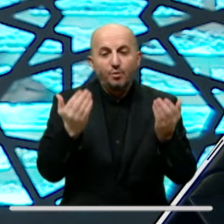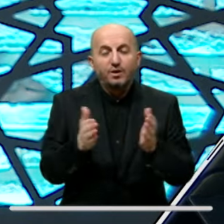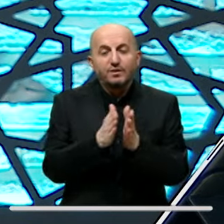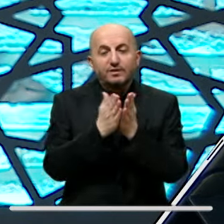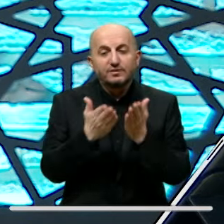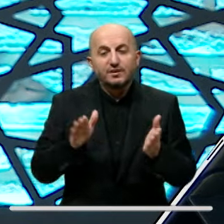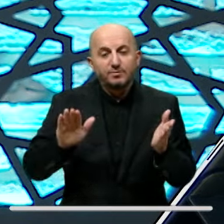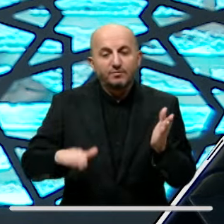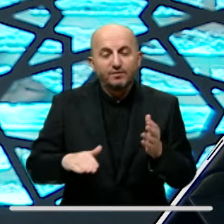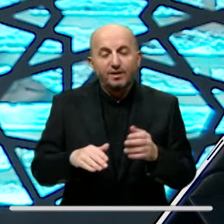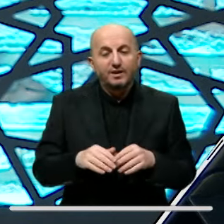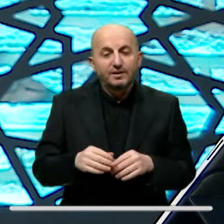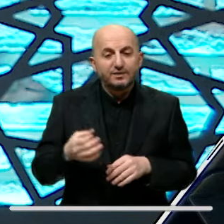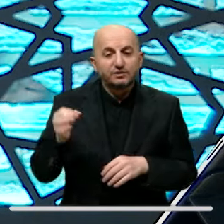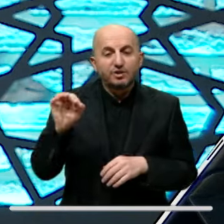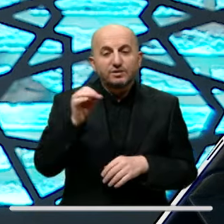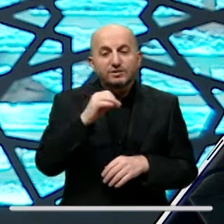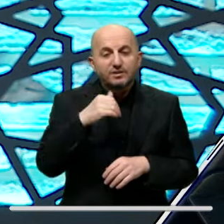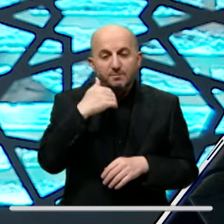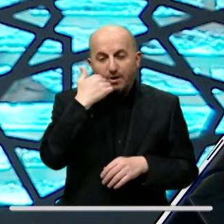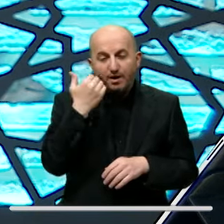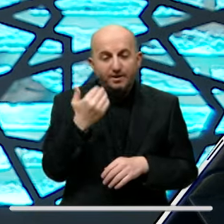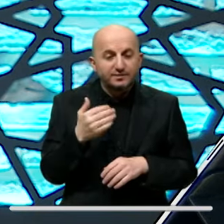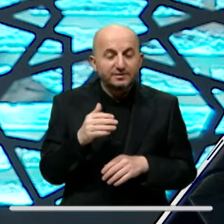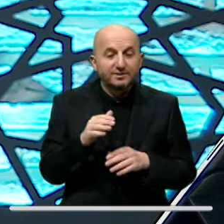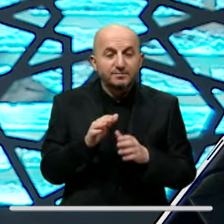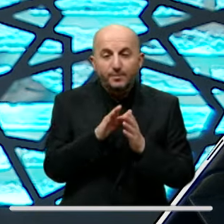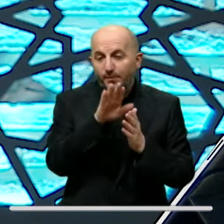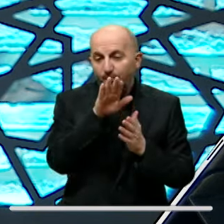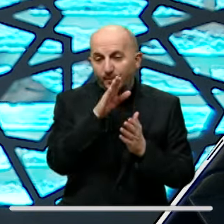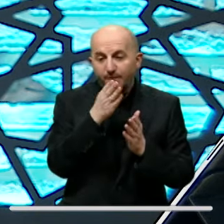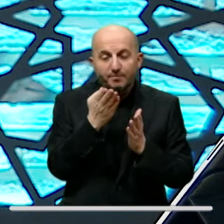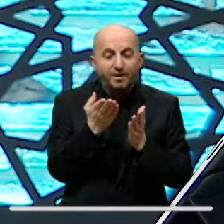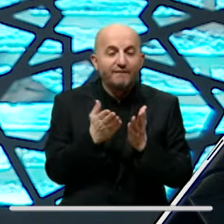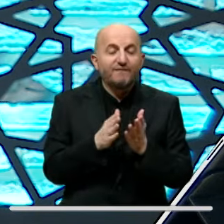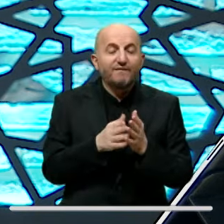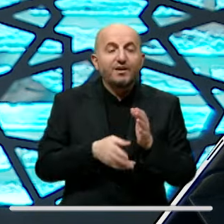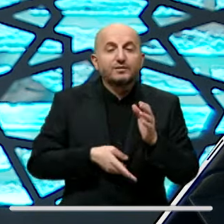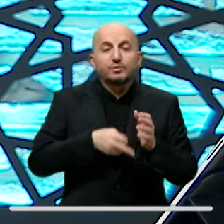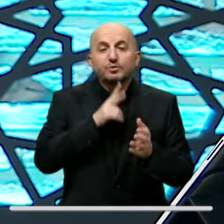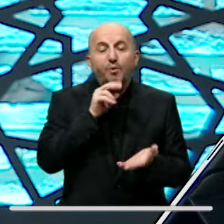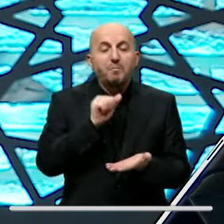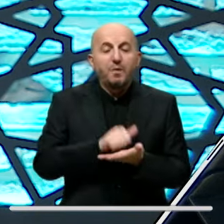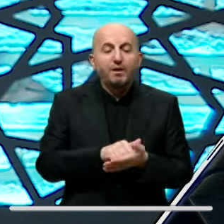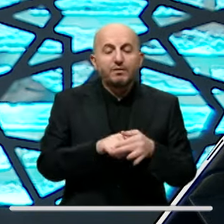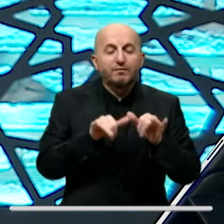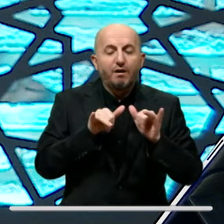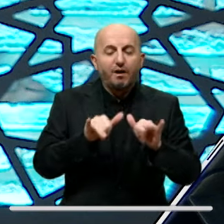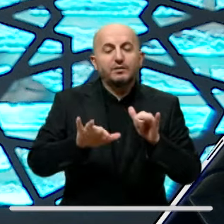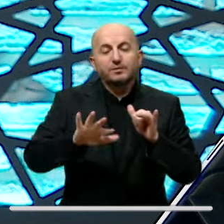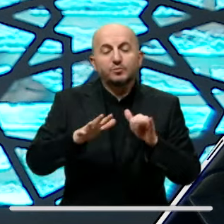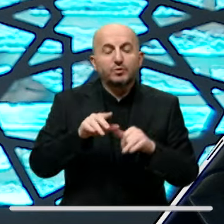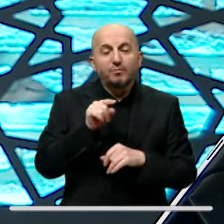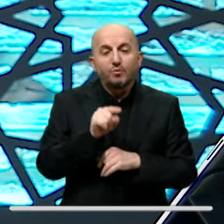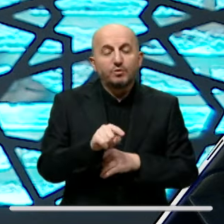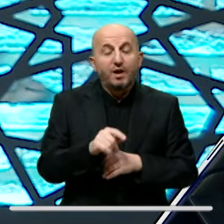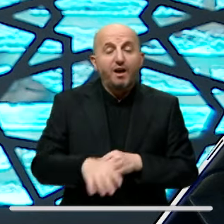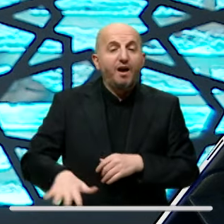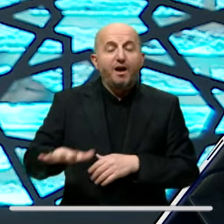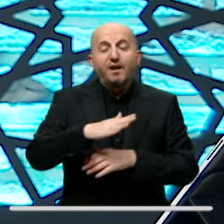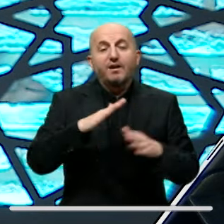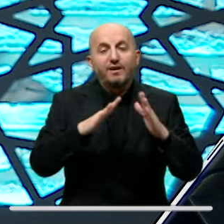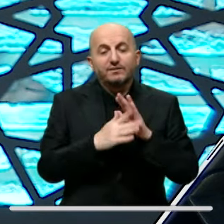var. Böyle yeşilli beyazlı bir kapağı vardı benim aldığım dönemde. Son baskıda muhtemelen aynıdır. Bundan her evde